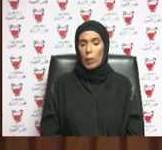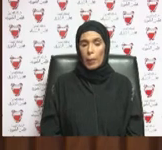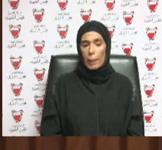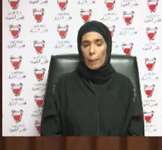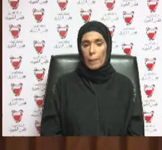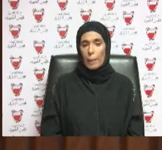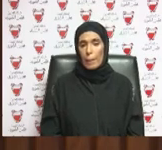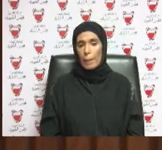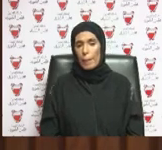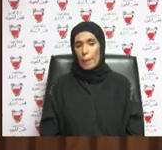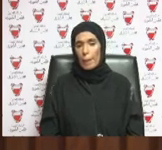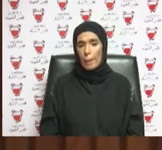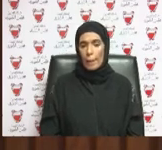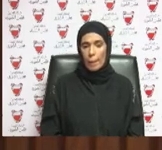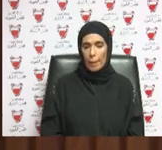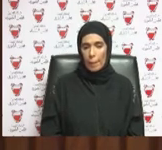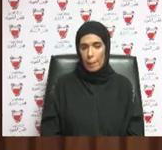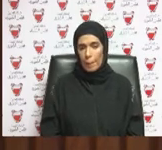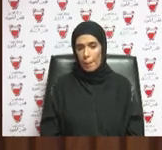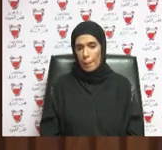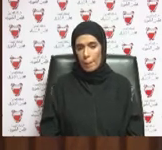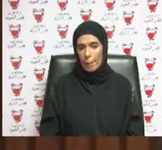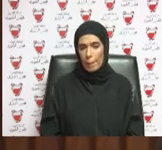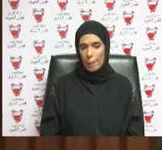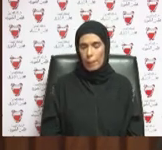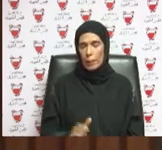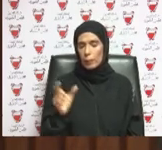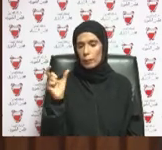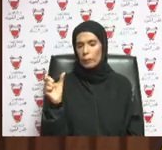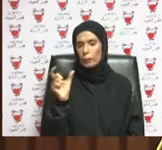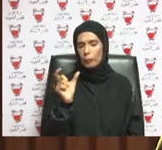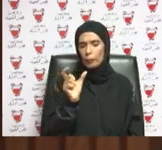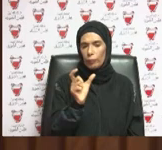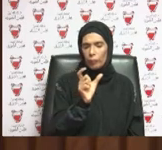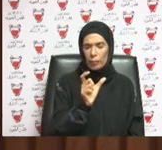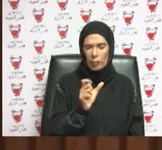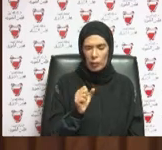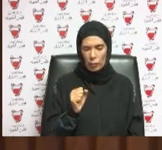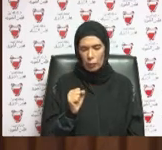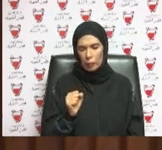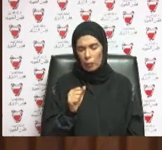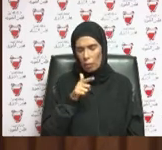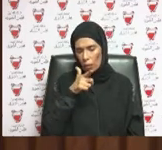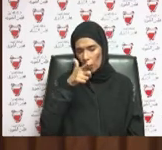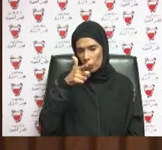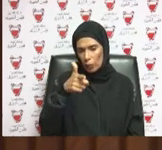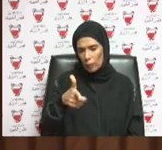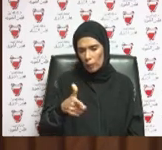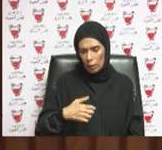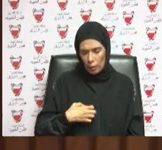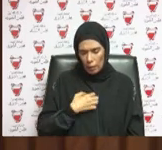معالي الرئيس، عندما تقف الكلمات عاجزة عن التعبير بما نشعر